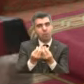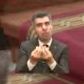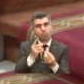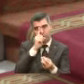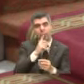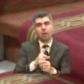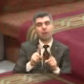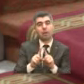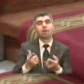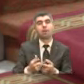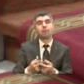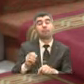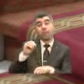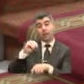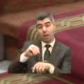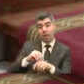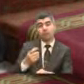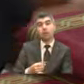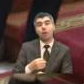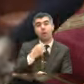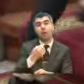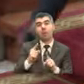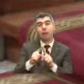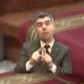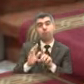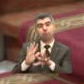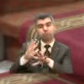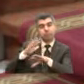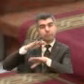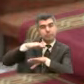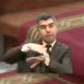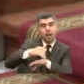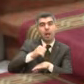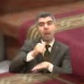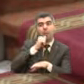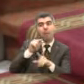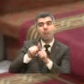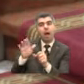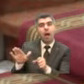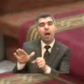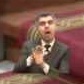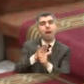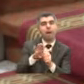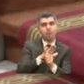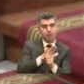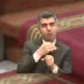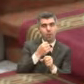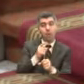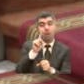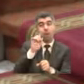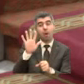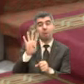هذا الموضوع على مستوى العاليه ديال السدود خاصه من خلال تعبئه المياه الفيضانات. كما في علمكم عندنا 145 سد